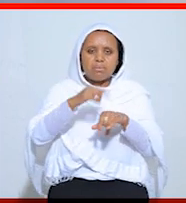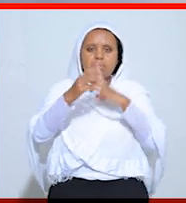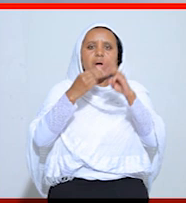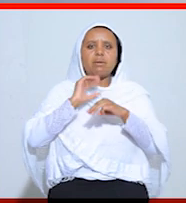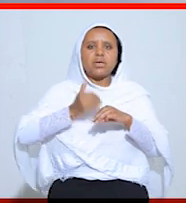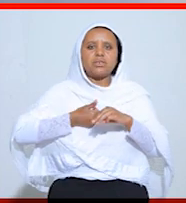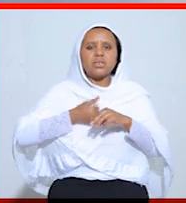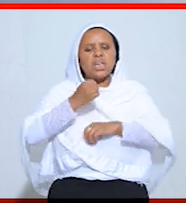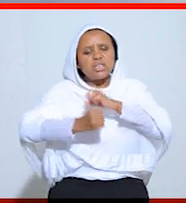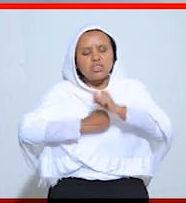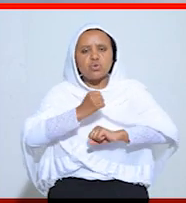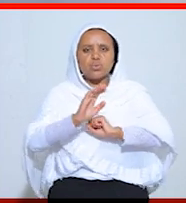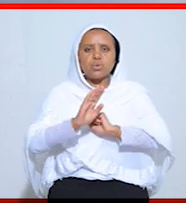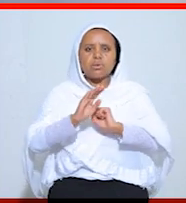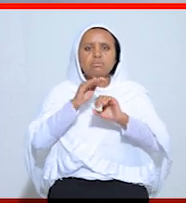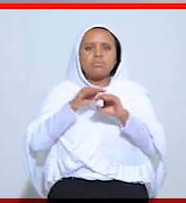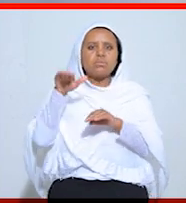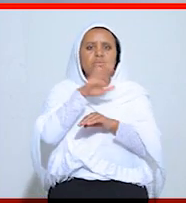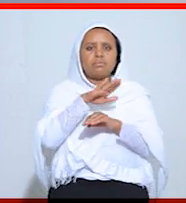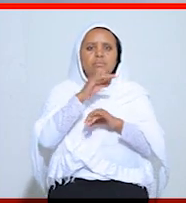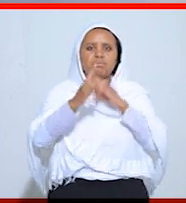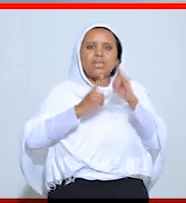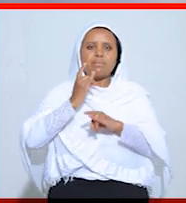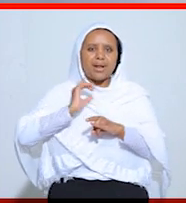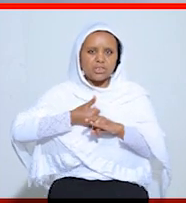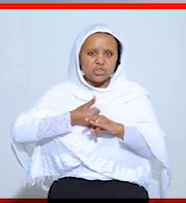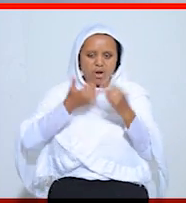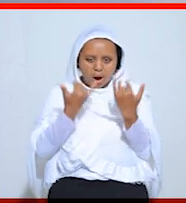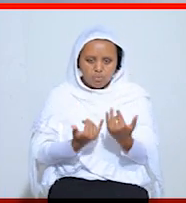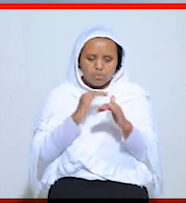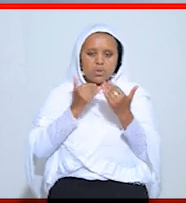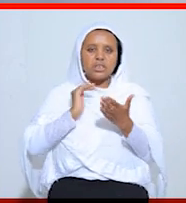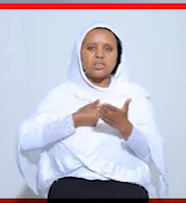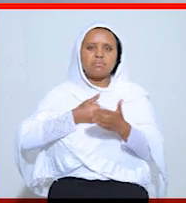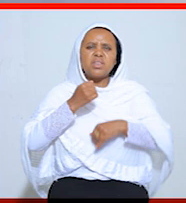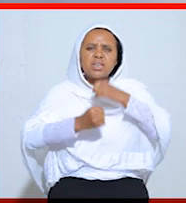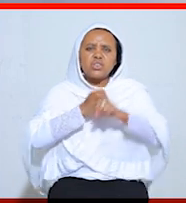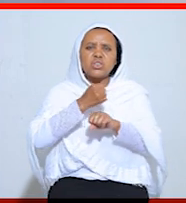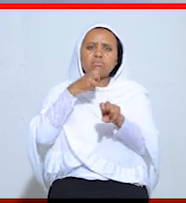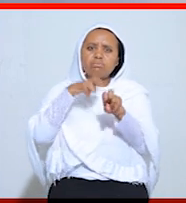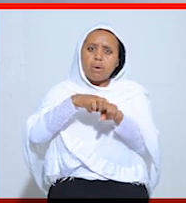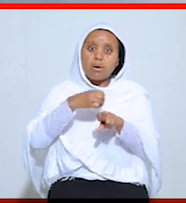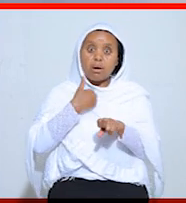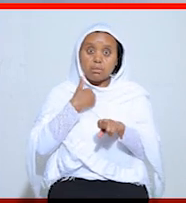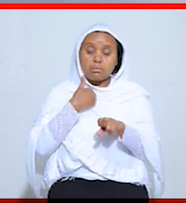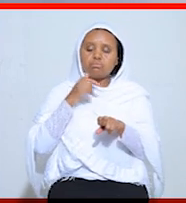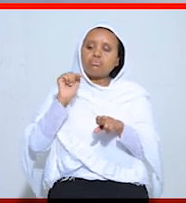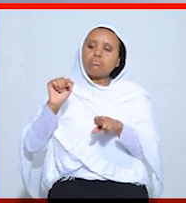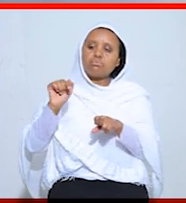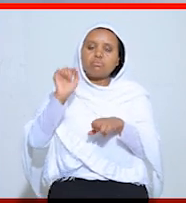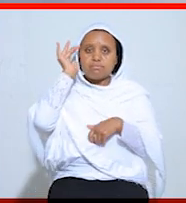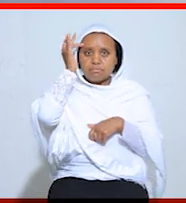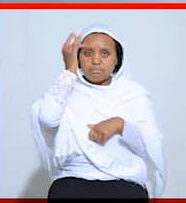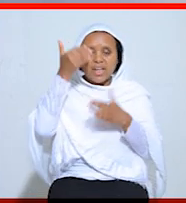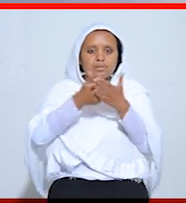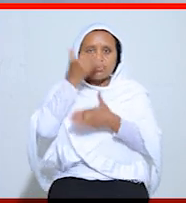ዛሬም በዓለማችን የተጨነቁትን ይልቁንም በዘመናችን አሁን ሁላችንንም እያስጨነቀ ያለውን